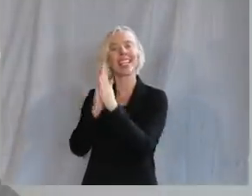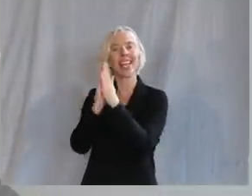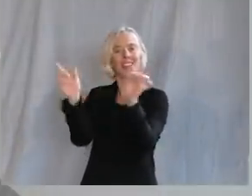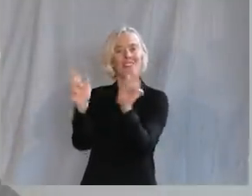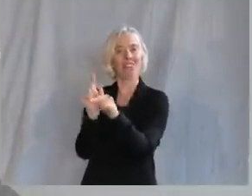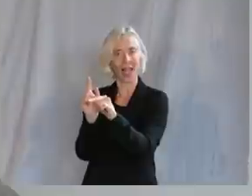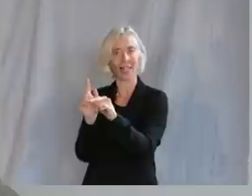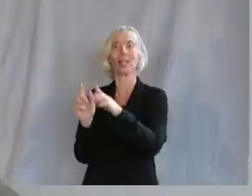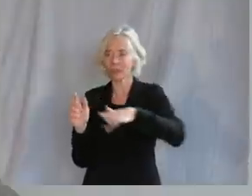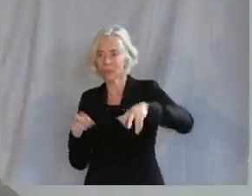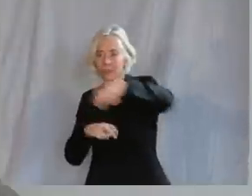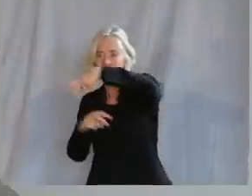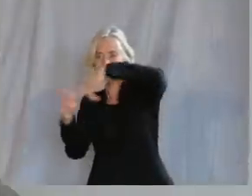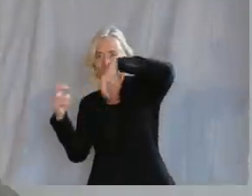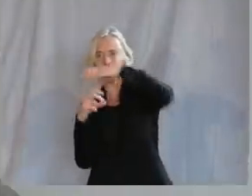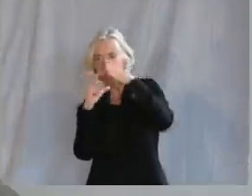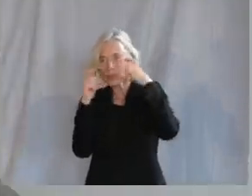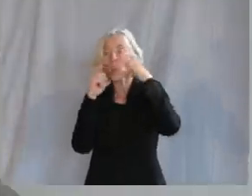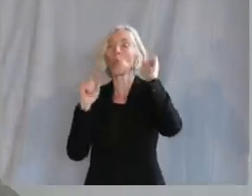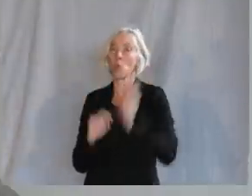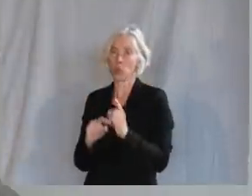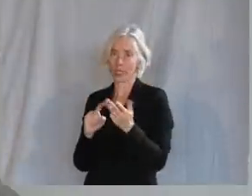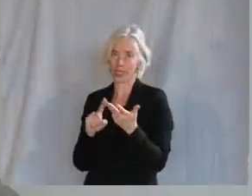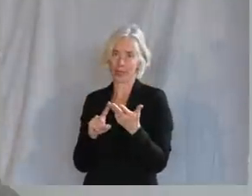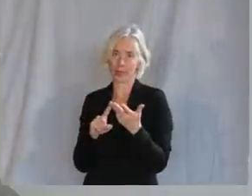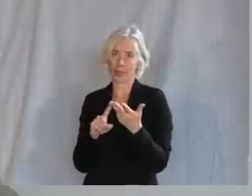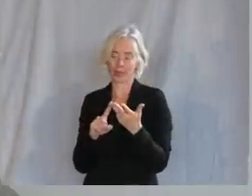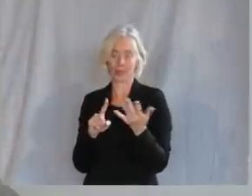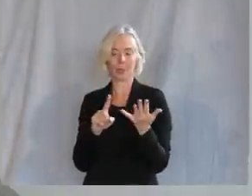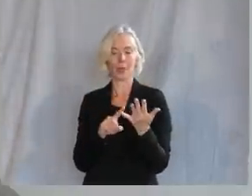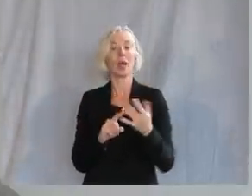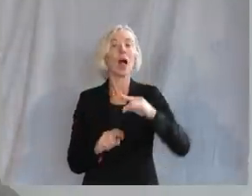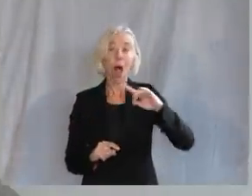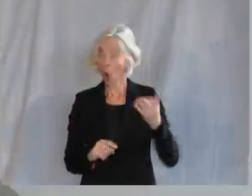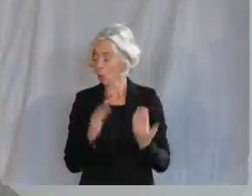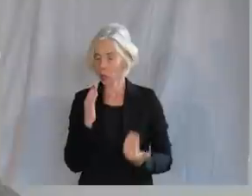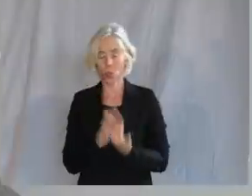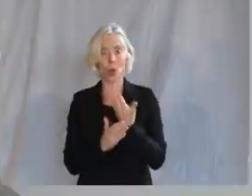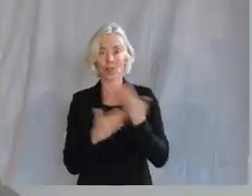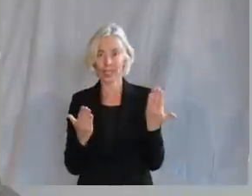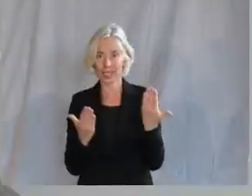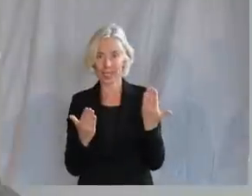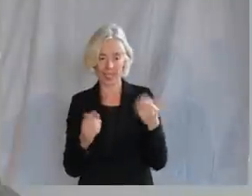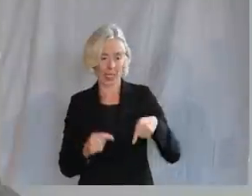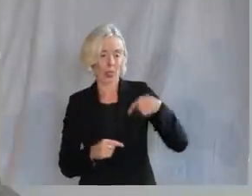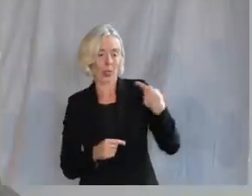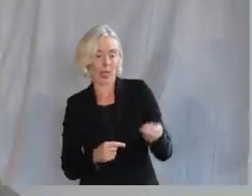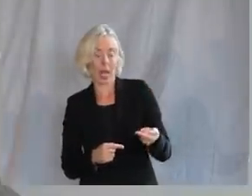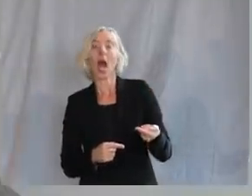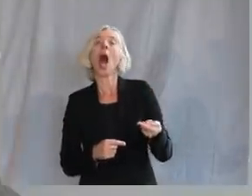Außerdem werden wir den Verkauf und die Abgabe von alkoholischen Getränken am kommenden Donnerstag,